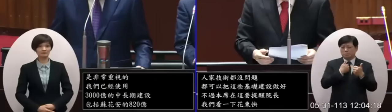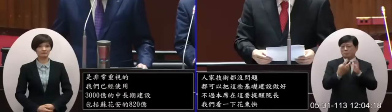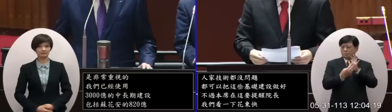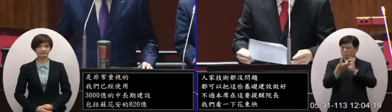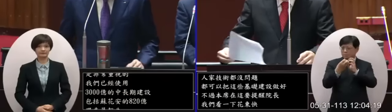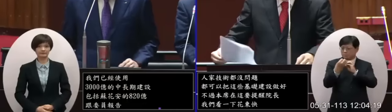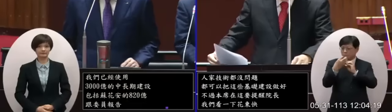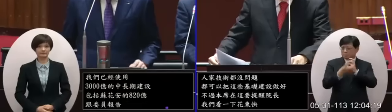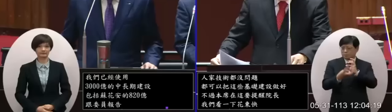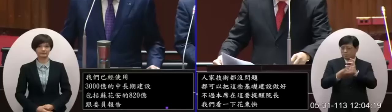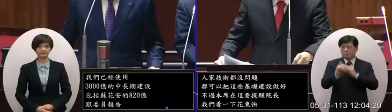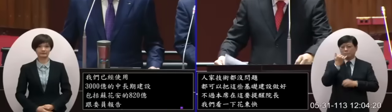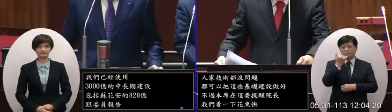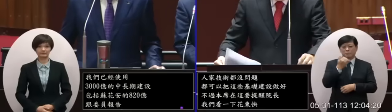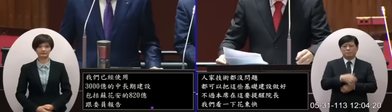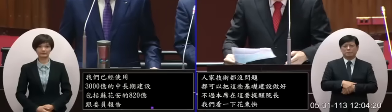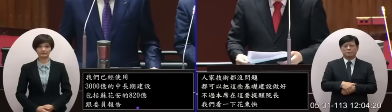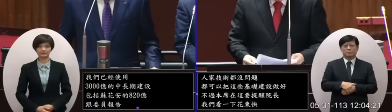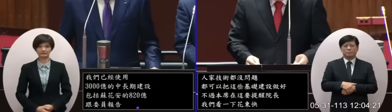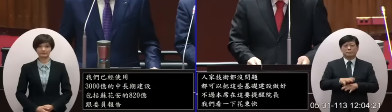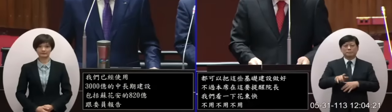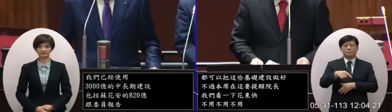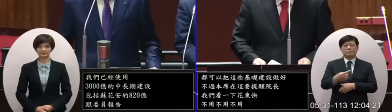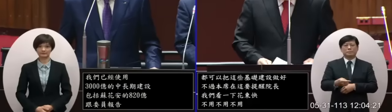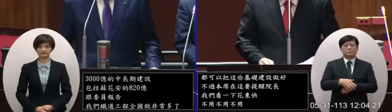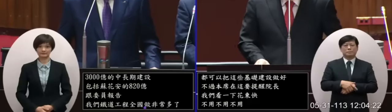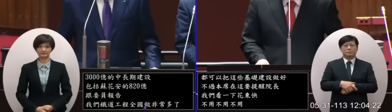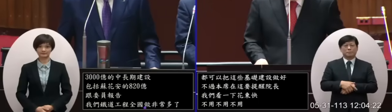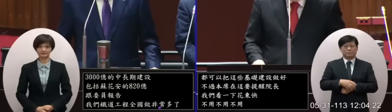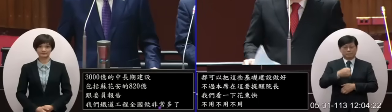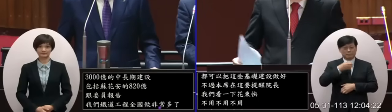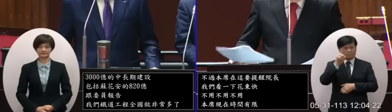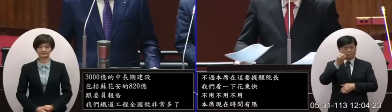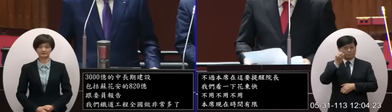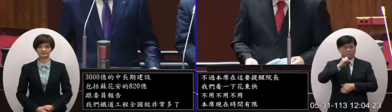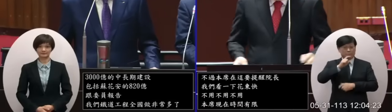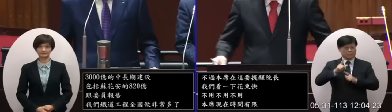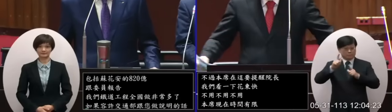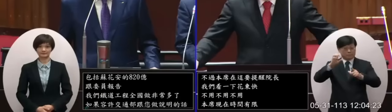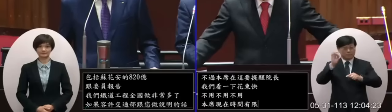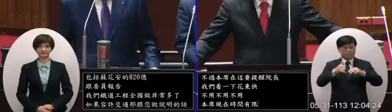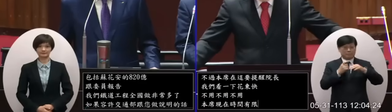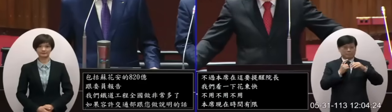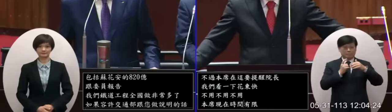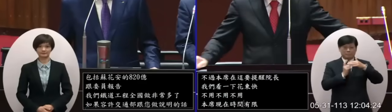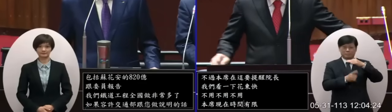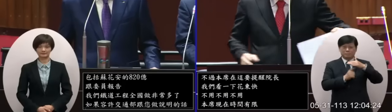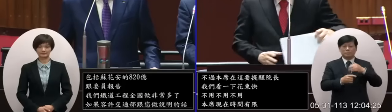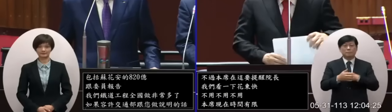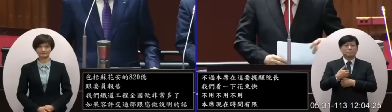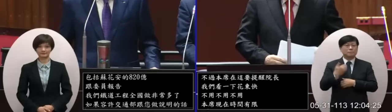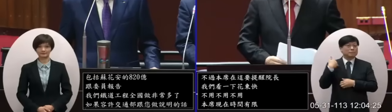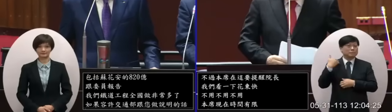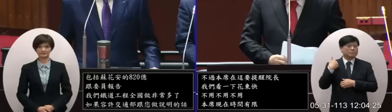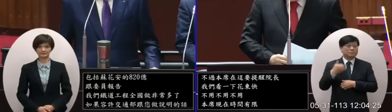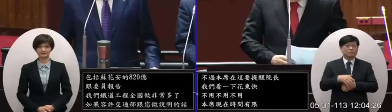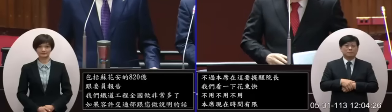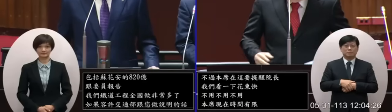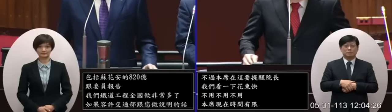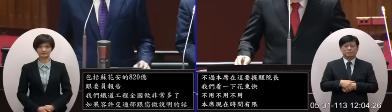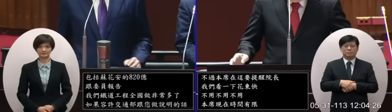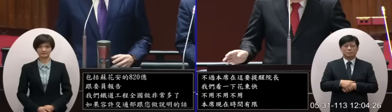好跟本席沟通，没有问题。来我们看一下，哦，花东块，哦，在当时，哦，这